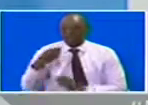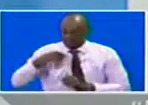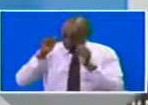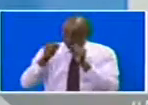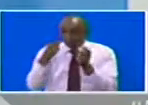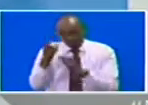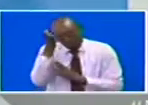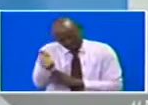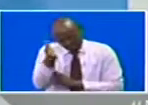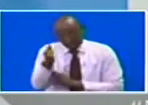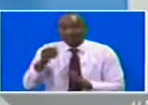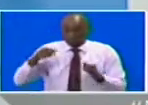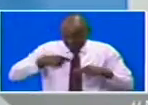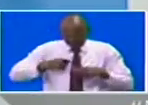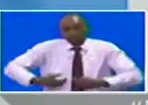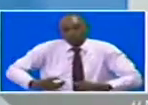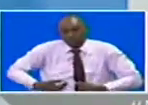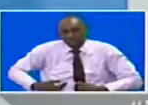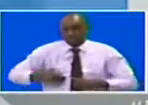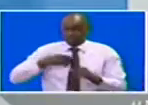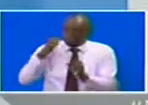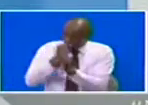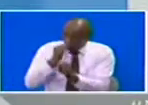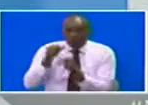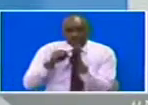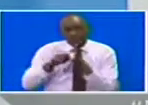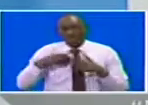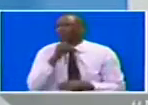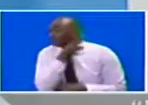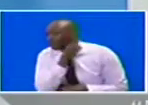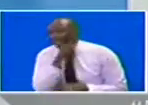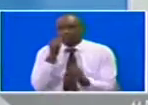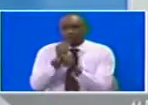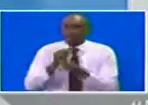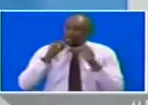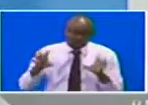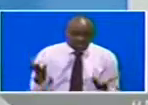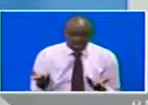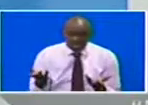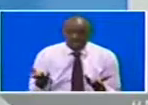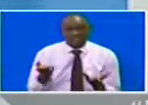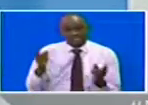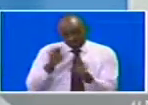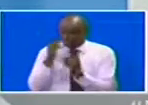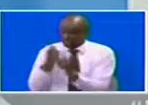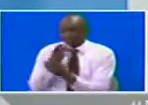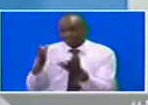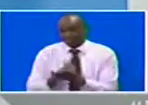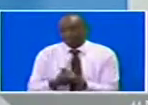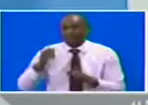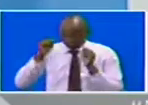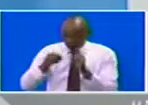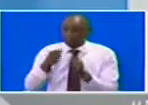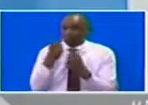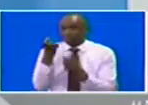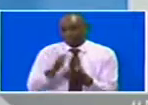ningezungumzia kwanza vijana, sababu mimi pia ni kijana, ajira, huko watu wanalamika, wamesoma, kazi hamna. Vitu kama hivi kabisa